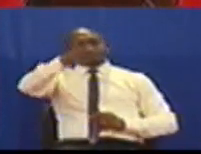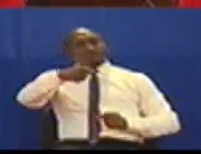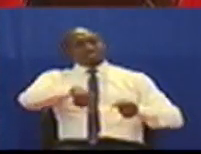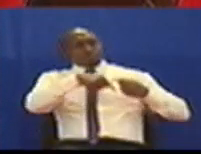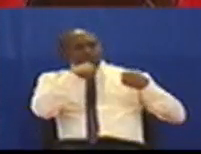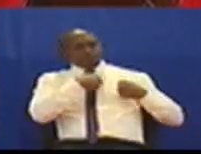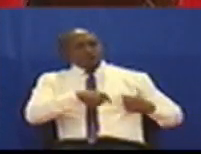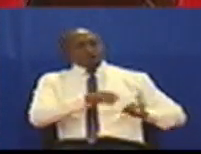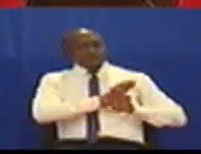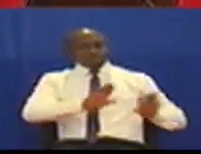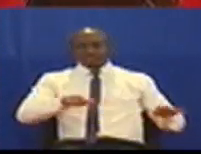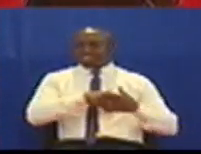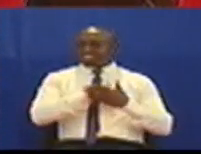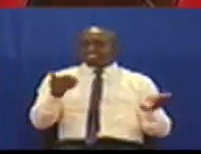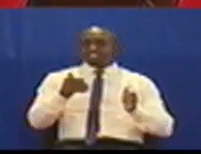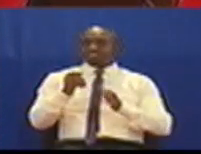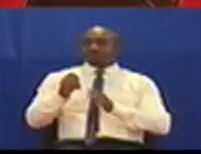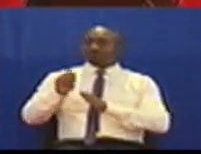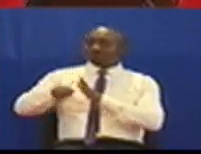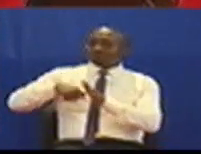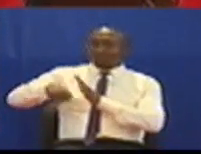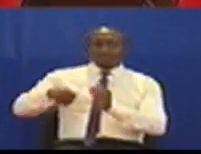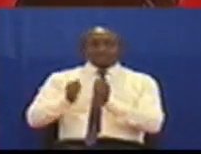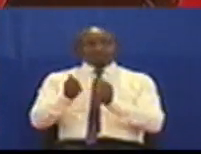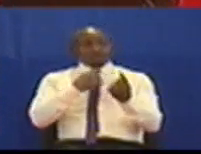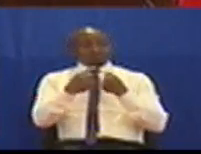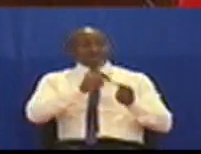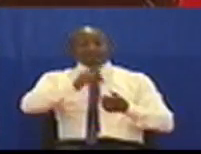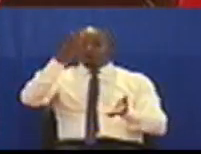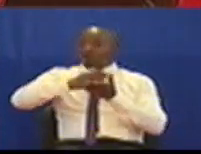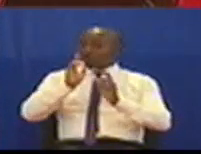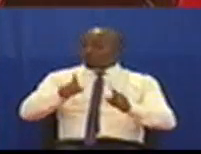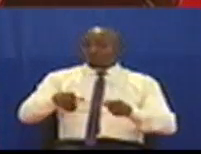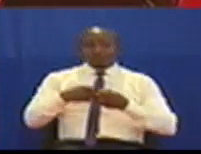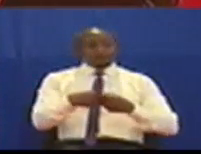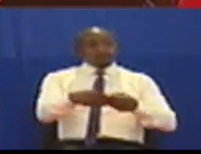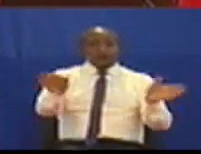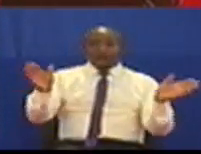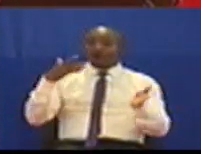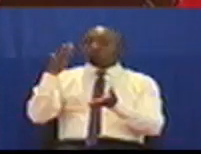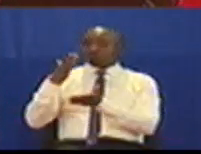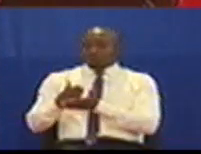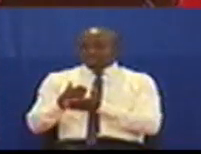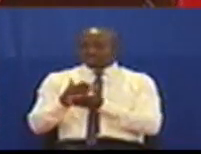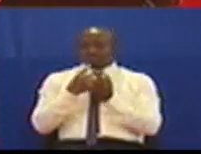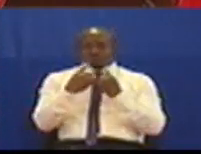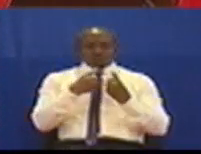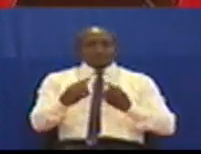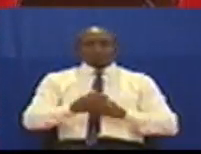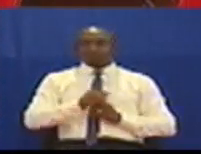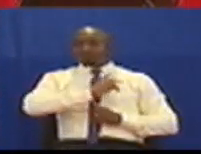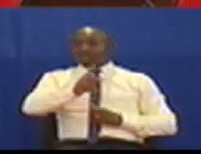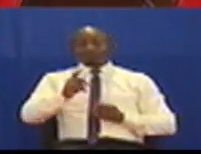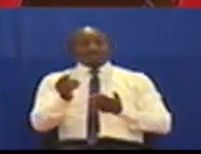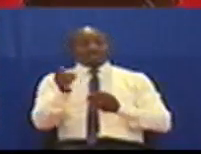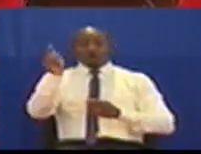sababu sinaga unafiki siku zote. Nalozungumza kama kuna ukweli nazungumza ukweli, kwamba hapa natakiwa zungumza ukweli, kama kwenye